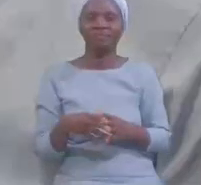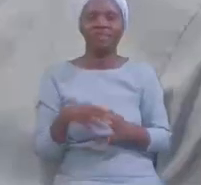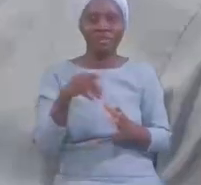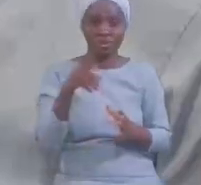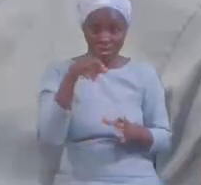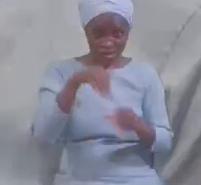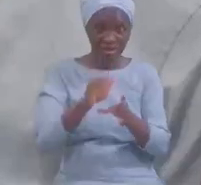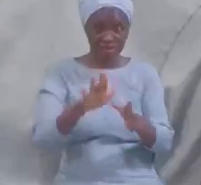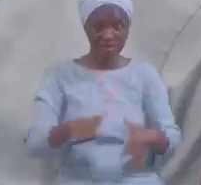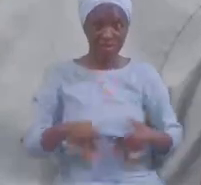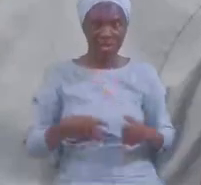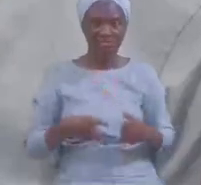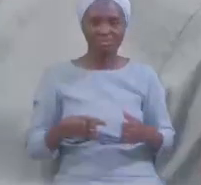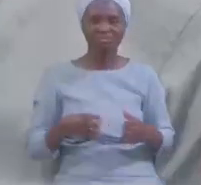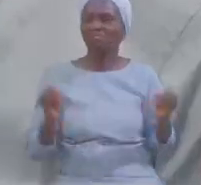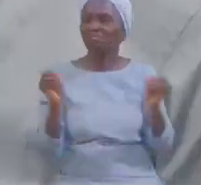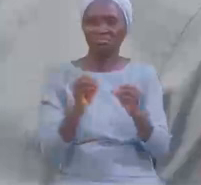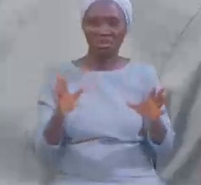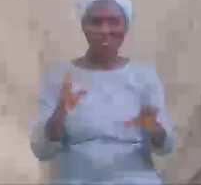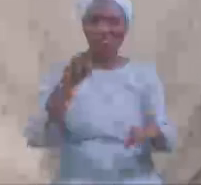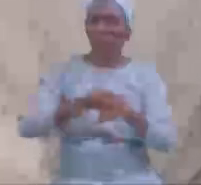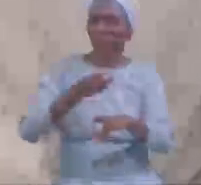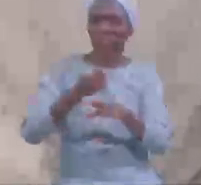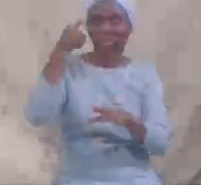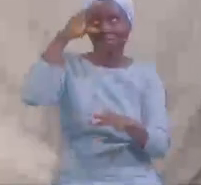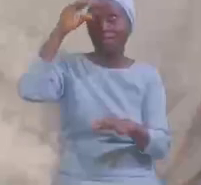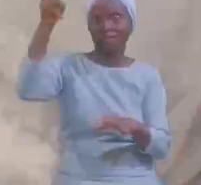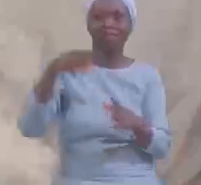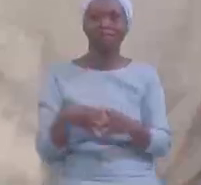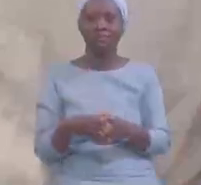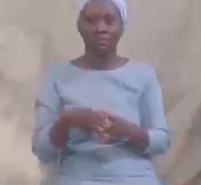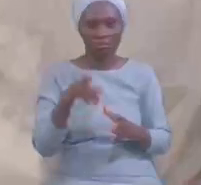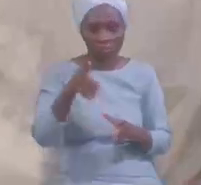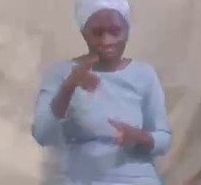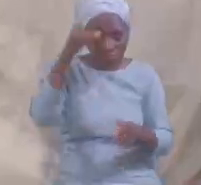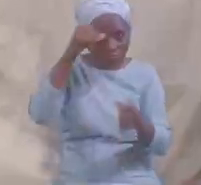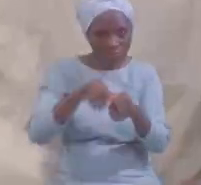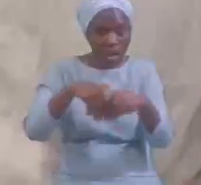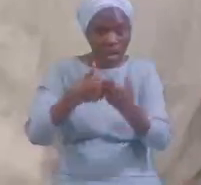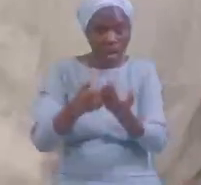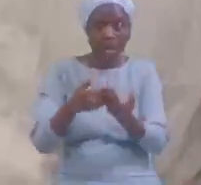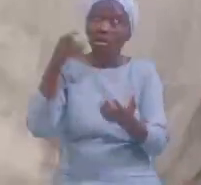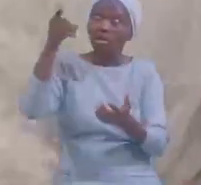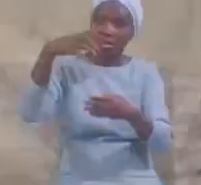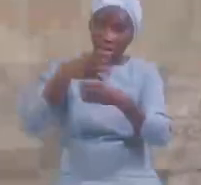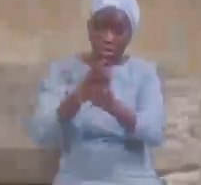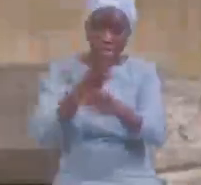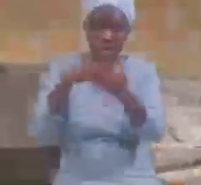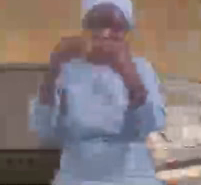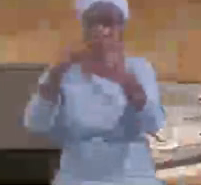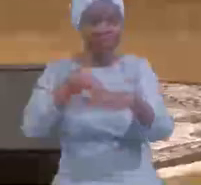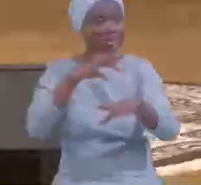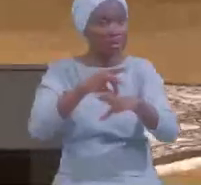qui soit difficile pour Dieu. Au fait, est-ce que vous vous rappelez comment il a créé les cieux et la terre? Il a